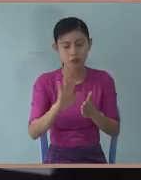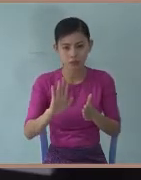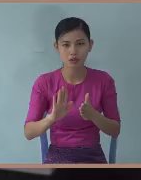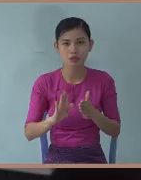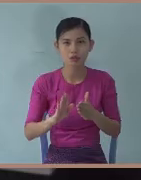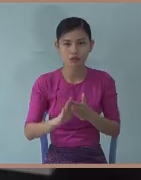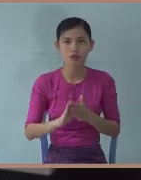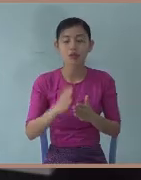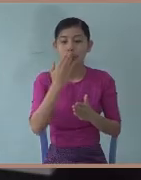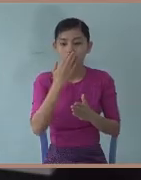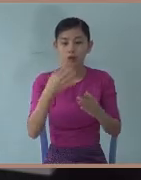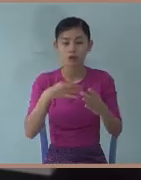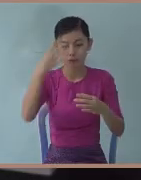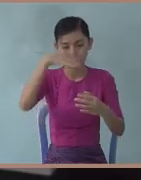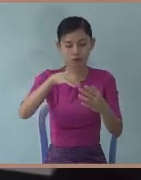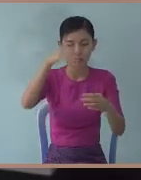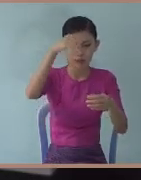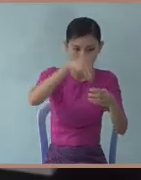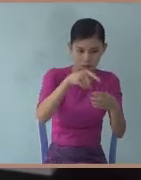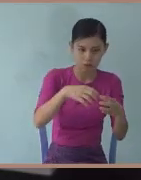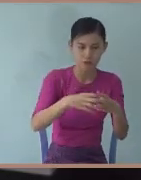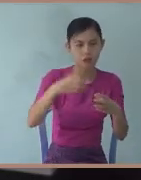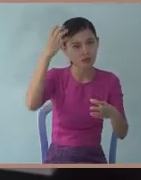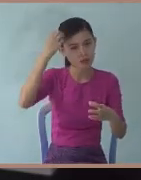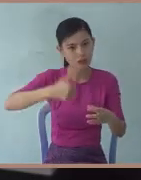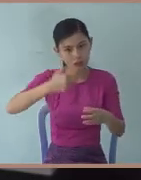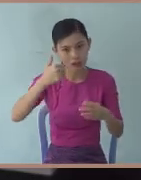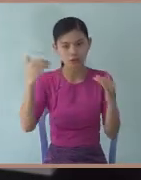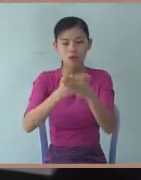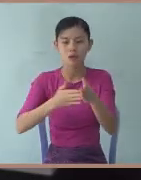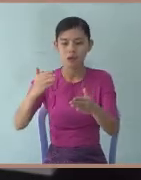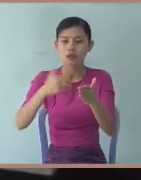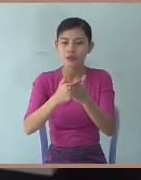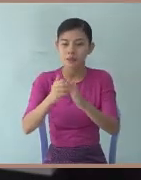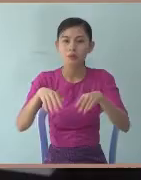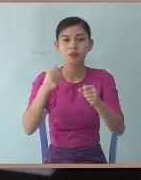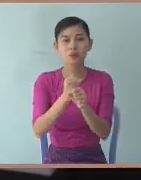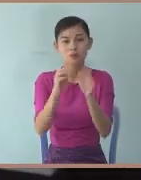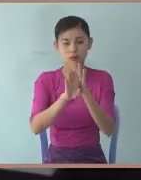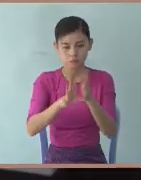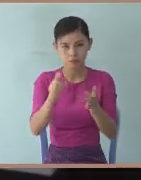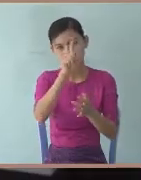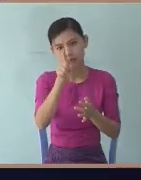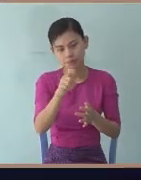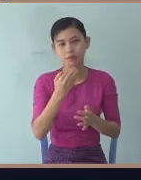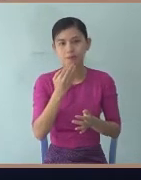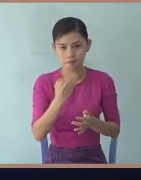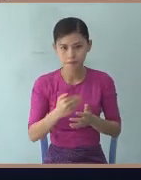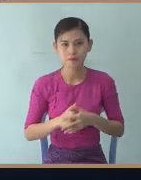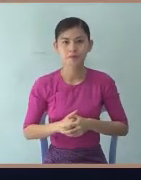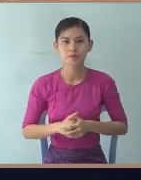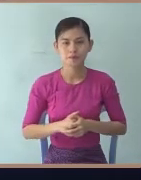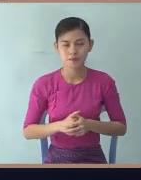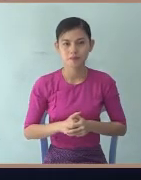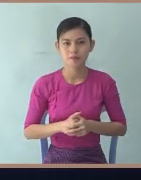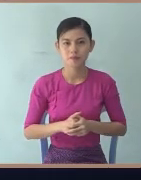င်းအရာတွေကိုအမြန်ဆုံးပြေလည်အောင်ဖြည့်ရှင်းပေးနိုင်ဖို့အတွက်ကျွန်တော်အနေနဲ့ပြောချင်ပါတယ်။ဘုလုံးကျေးဇူးတင်ပါတယ် ။